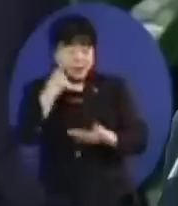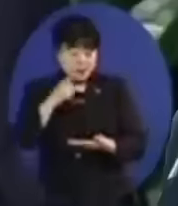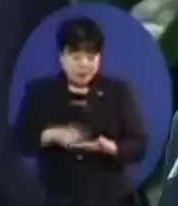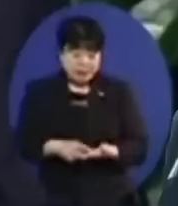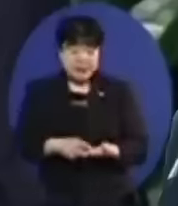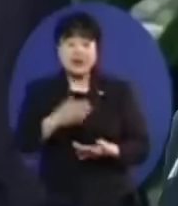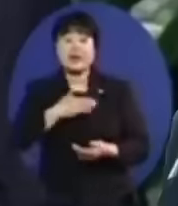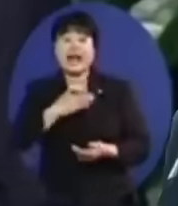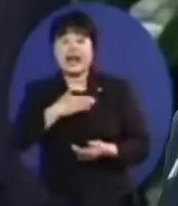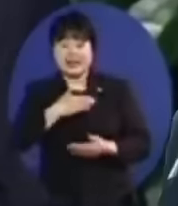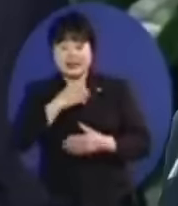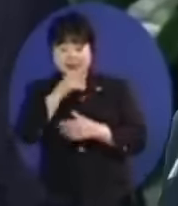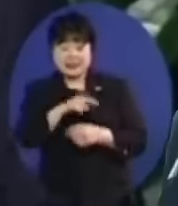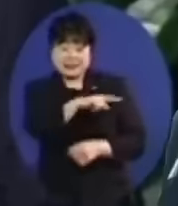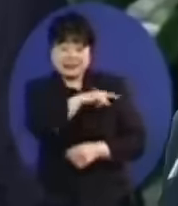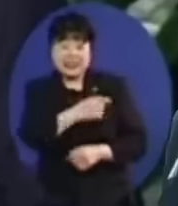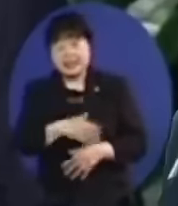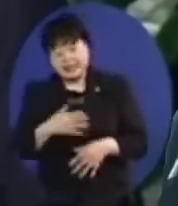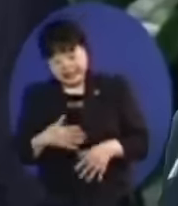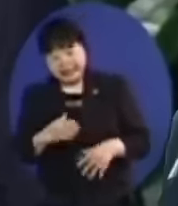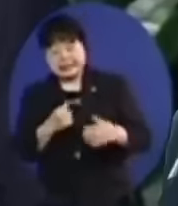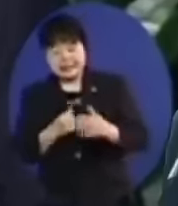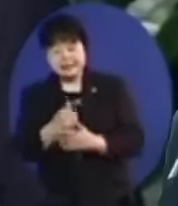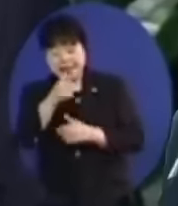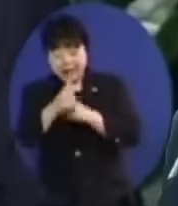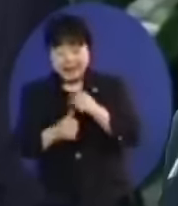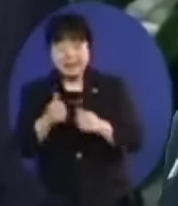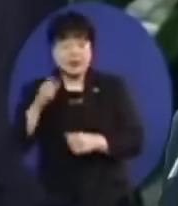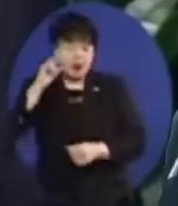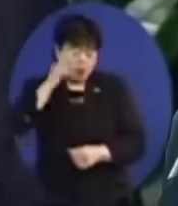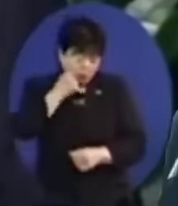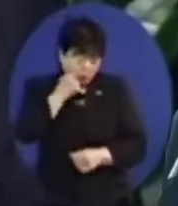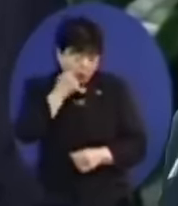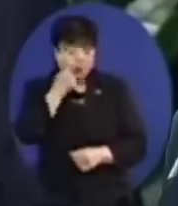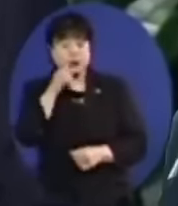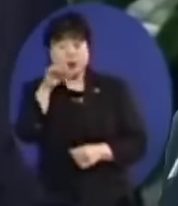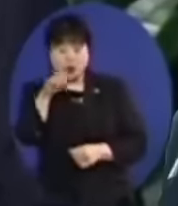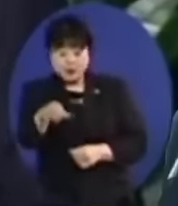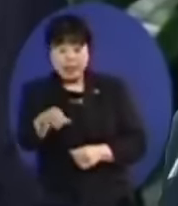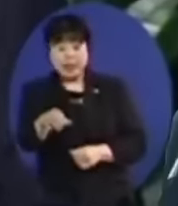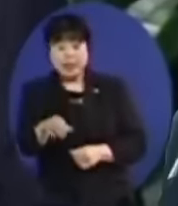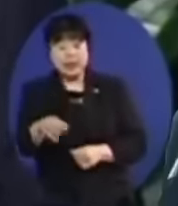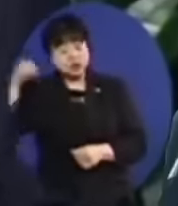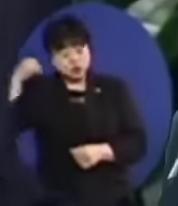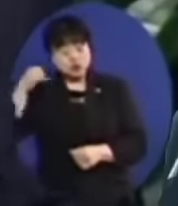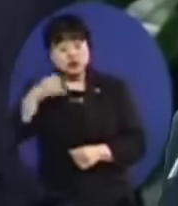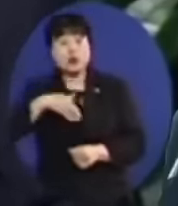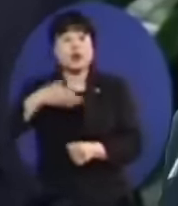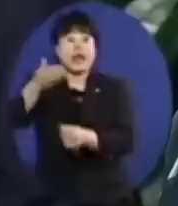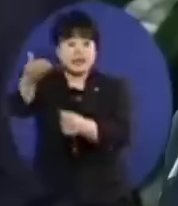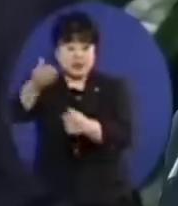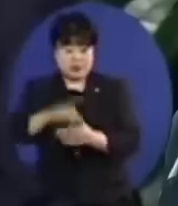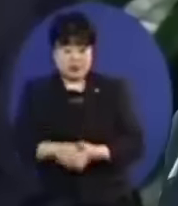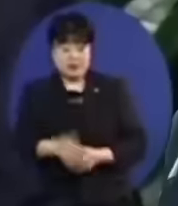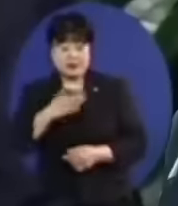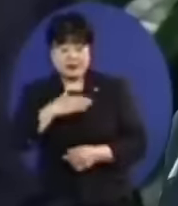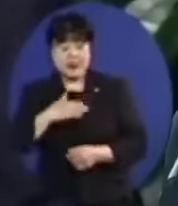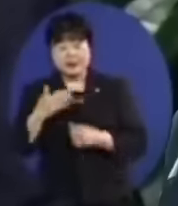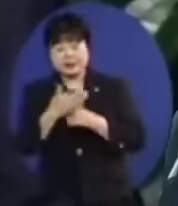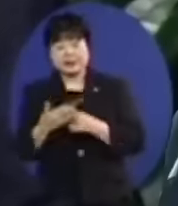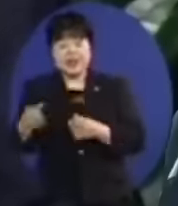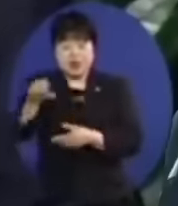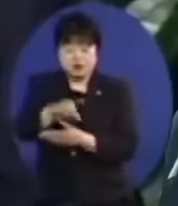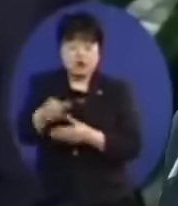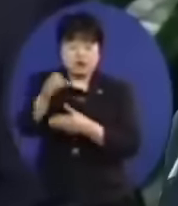그래서 나를 가장 약한 사람을 가장 어려운 중 내지로 보내가지고서 나에게 은혜를